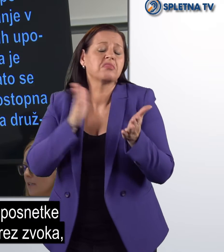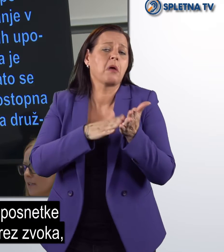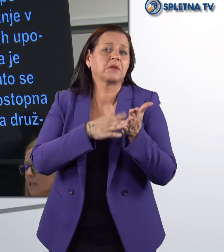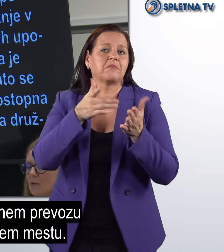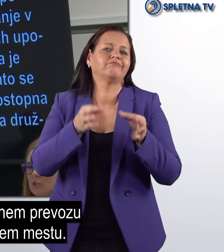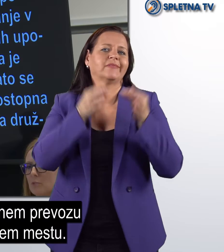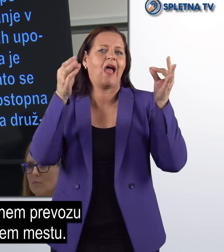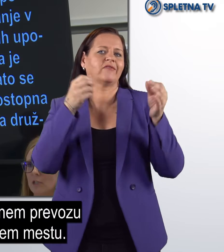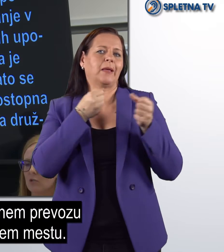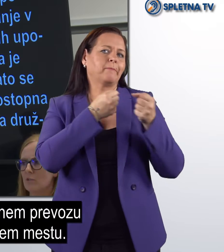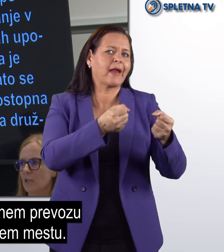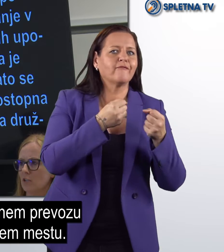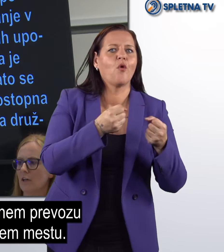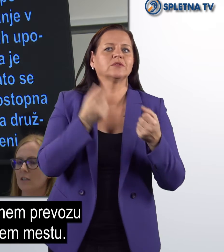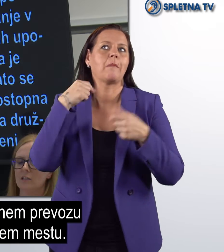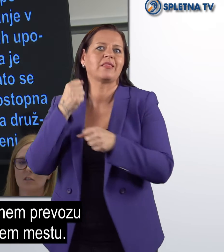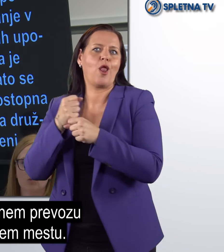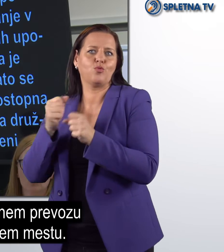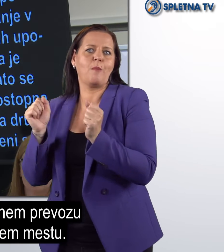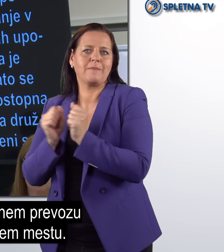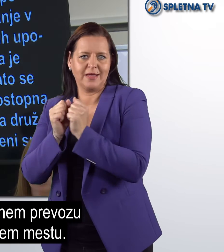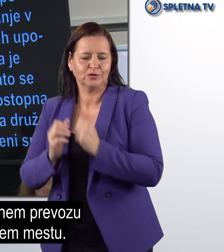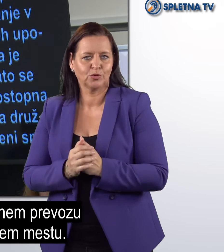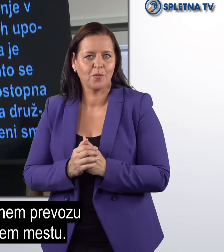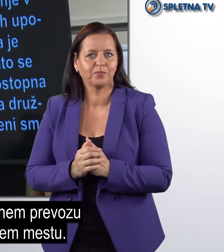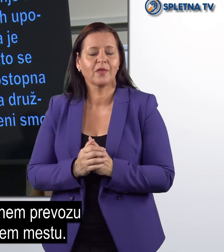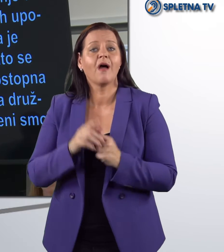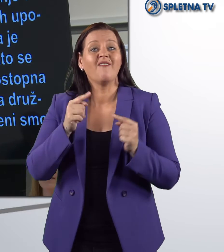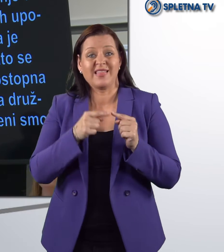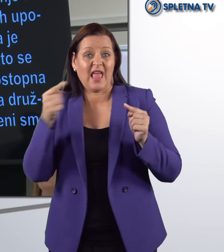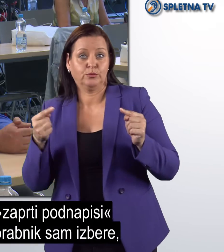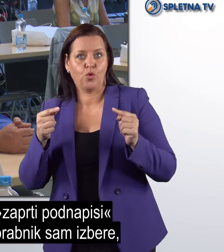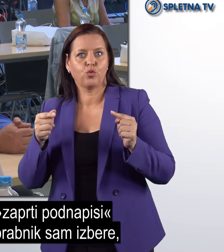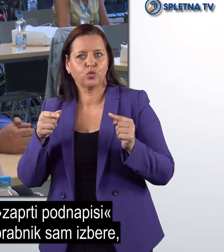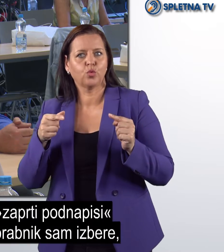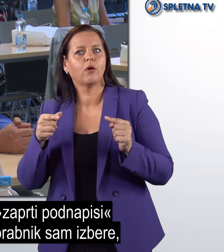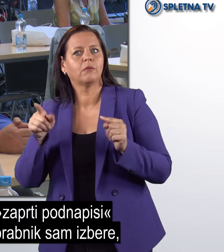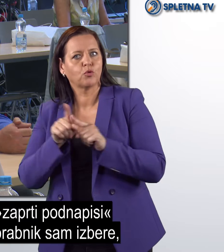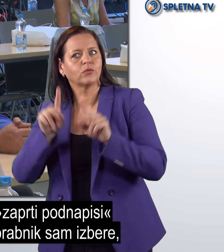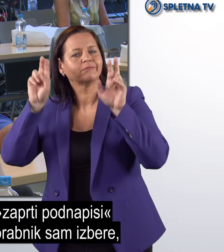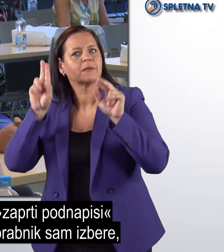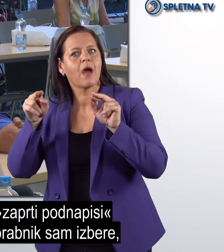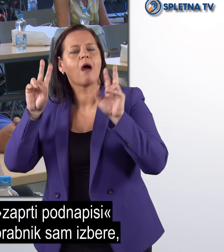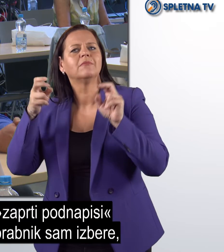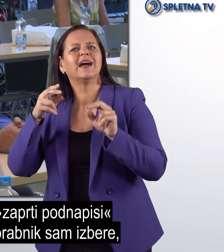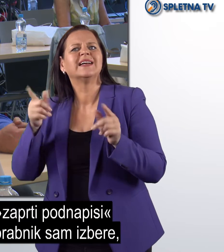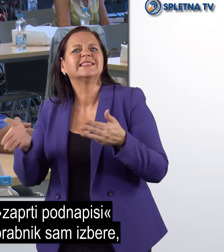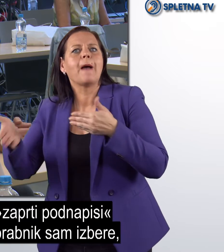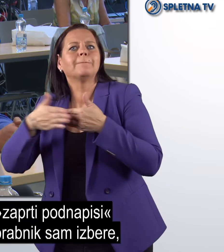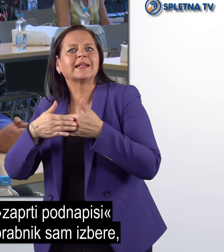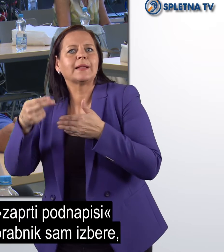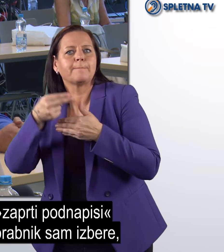Na primer v javnem prevozu ali na delovnem mestu. V nasprotju z njimi zaprti